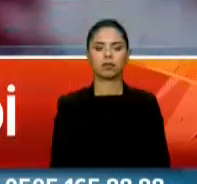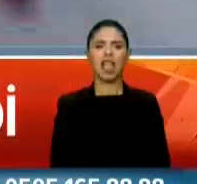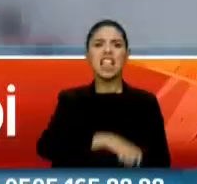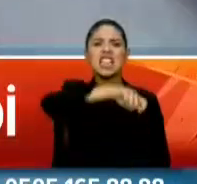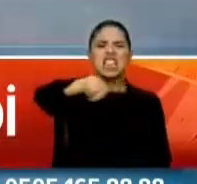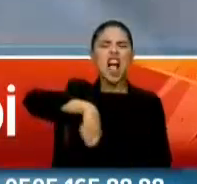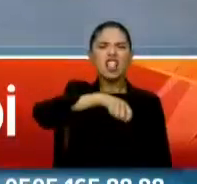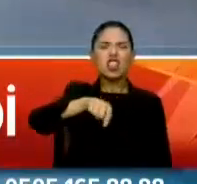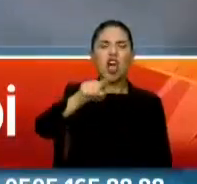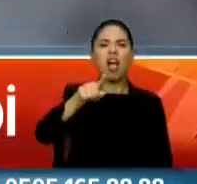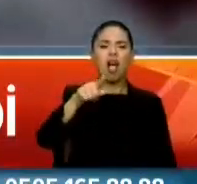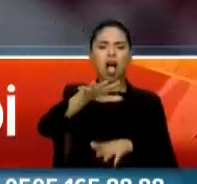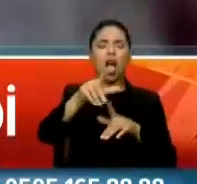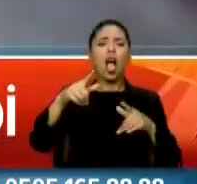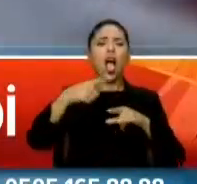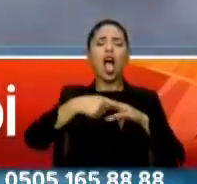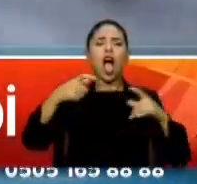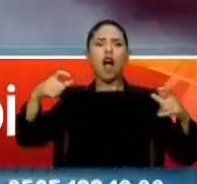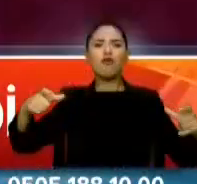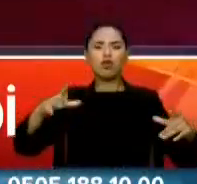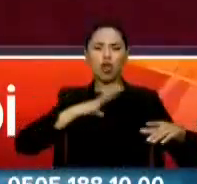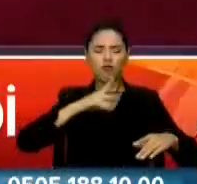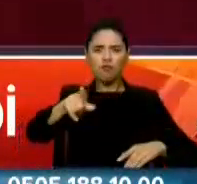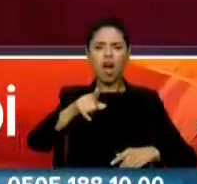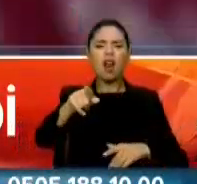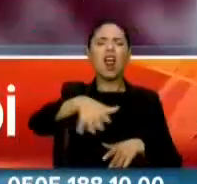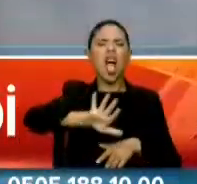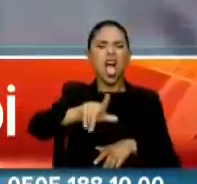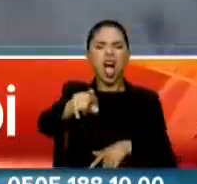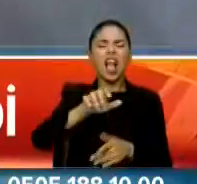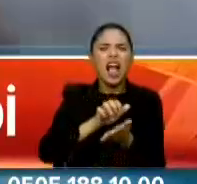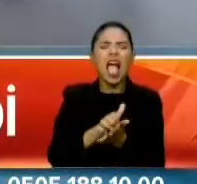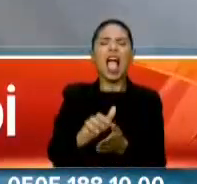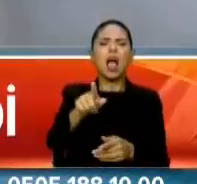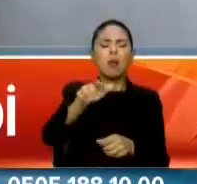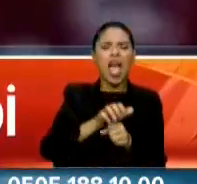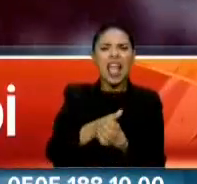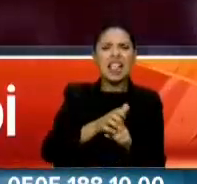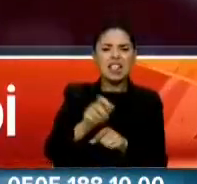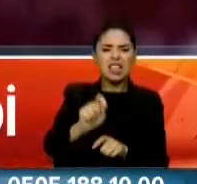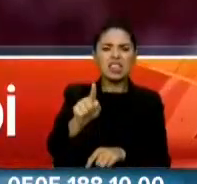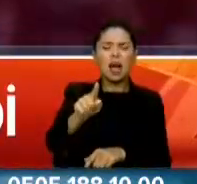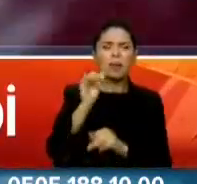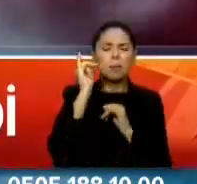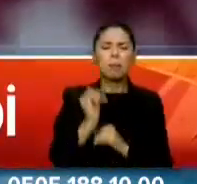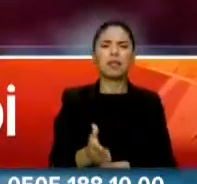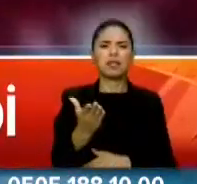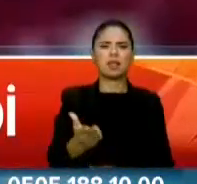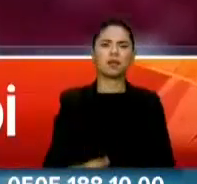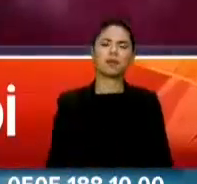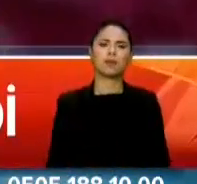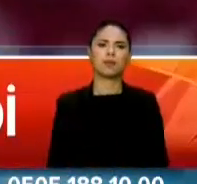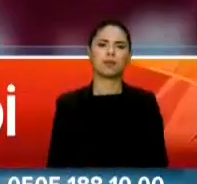Salça havuzuna girdi, domatesleri ayağıyla ezdi. Görüntü sosyal medyayı ayağa kaldırdı. Molarga.